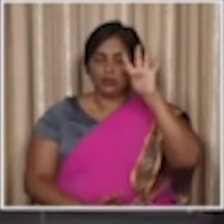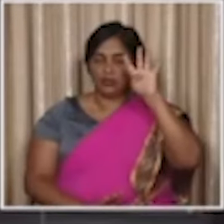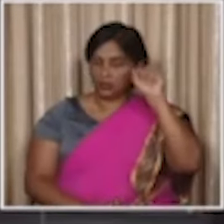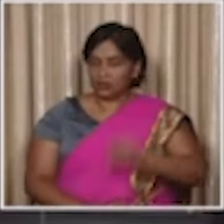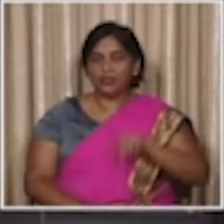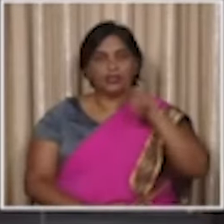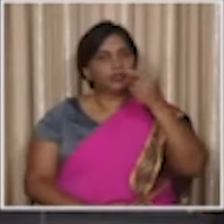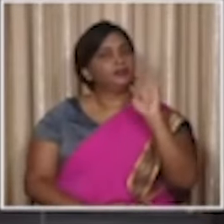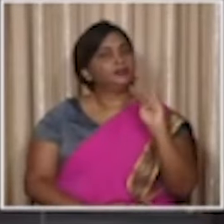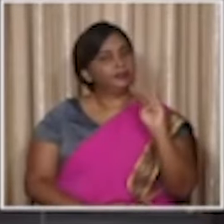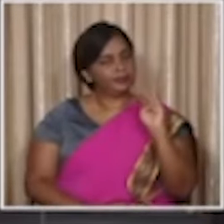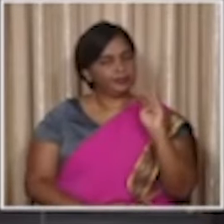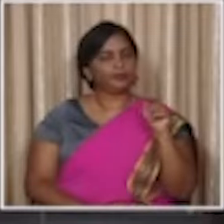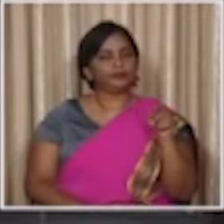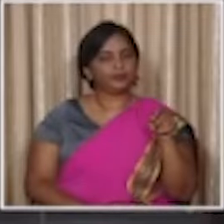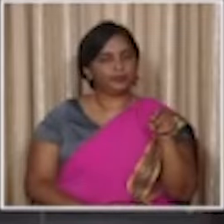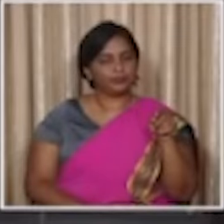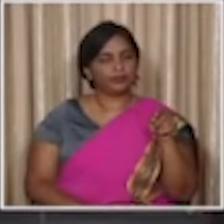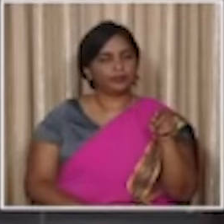18,94,140කට මේ